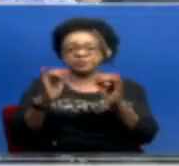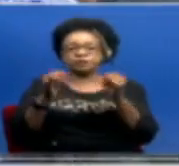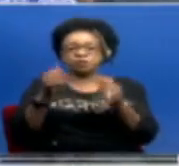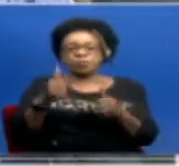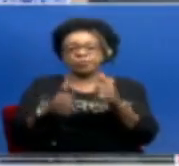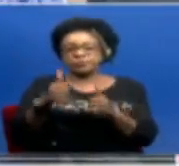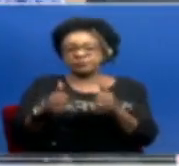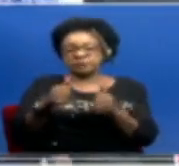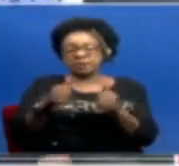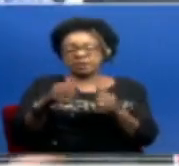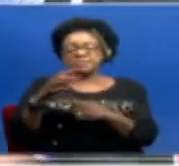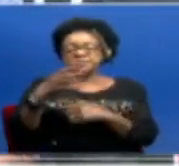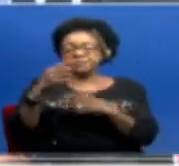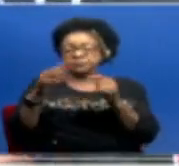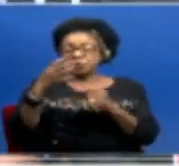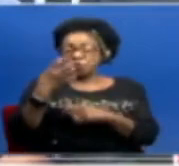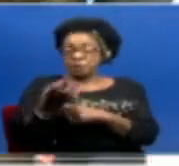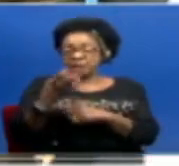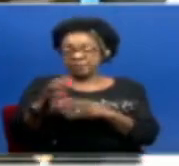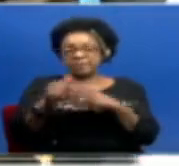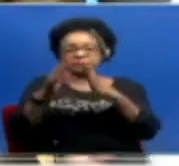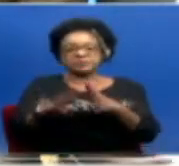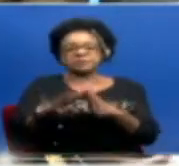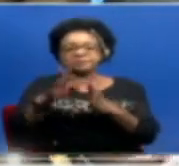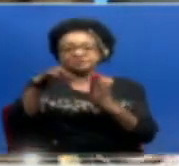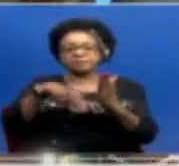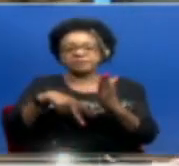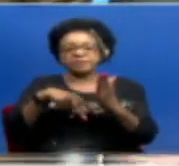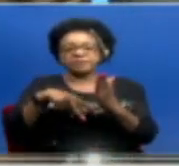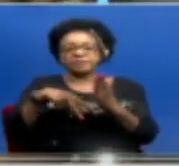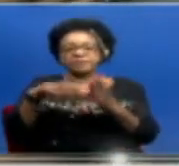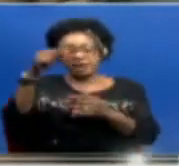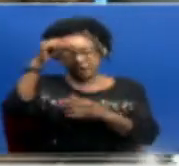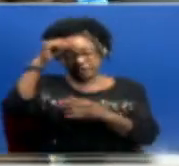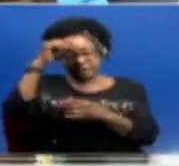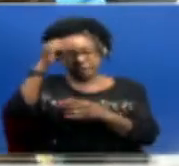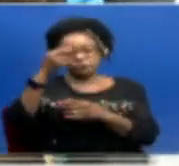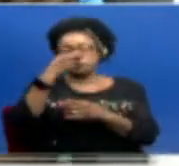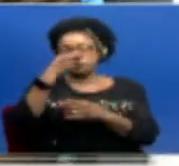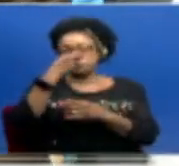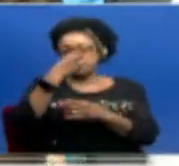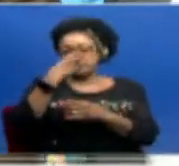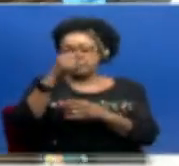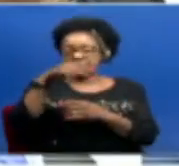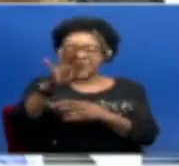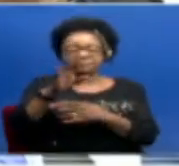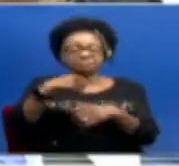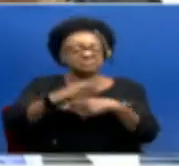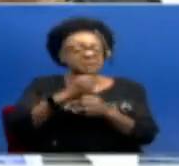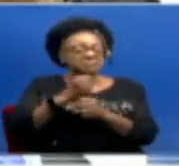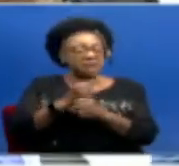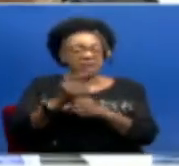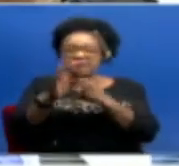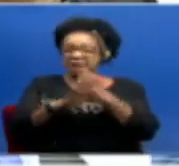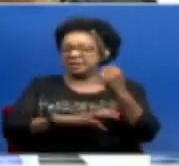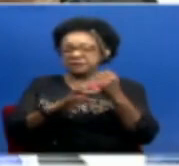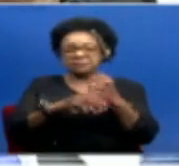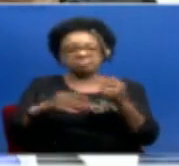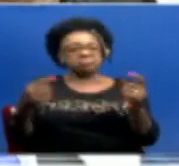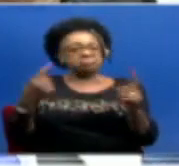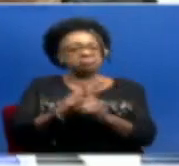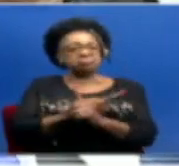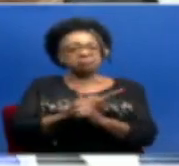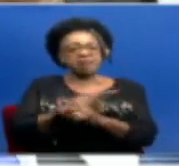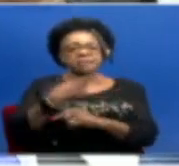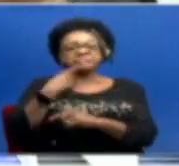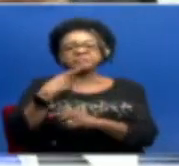na kinara wa upinzani Raila Odinga, serikali ya Rais Ruto imepeleka nchi kombokombo. Wanasema gharama imezidi